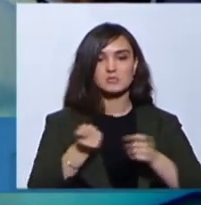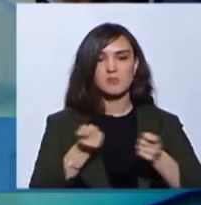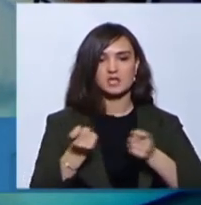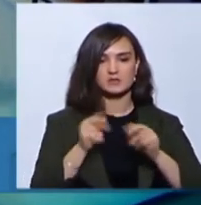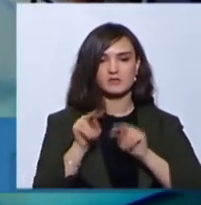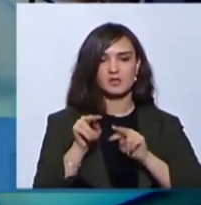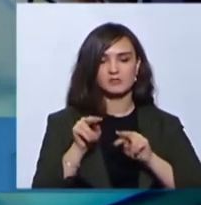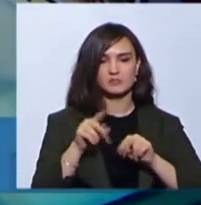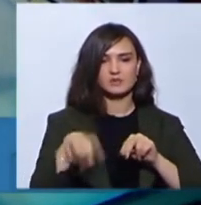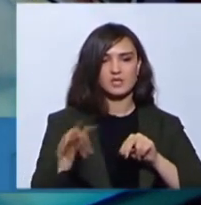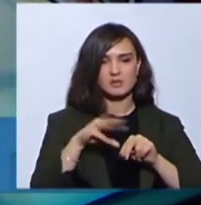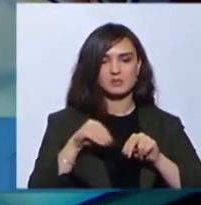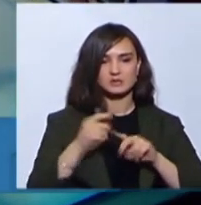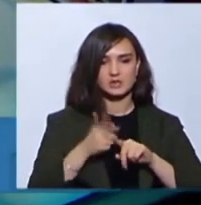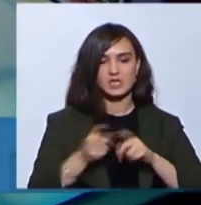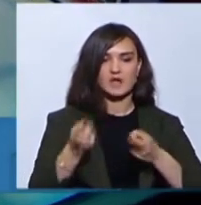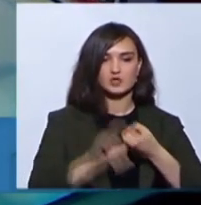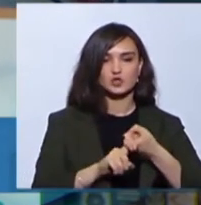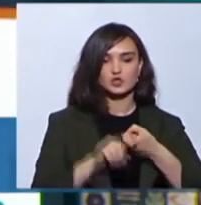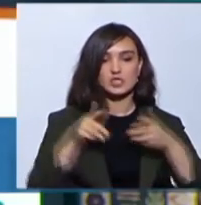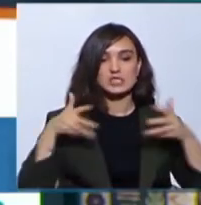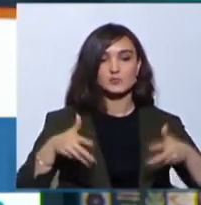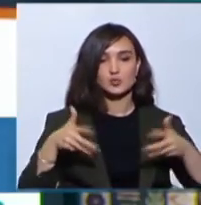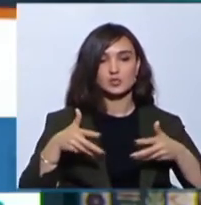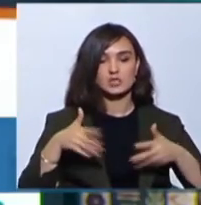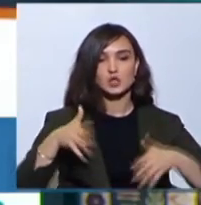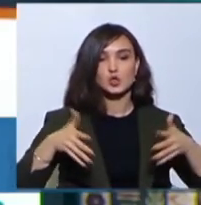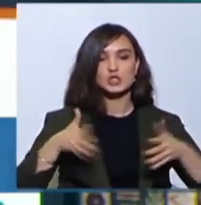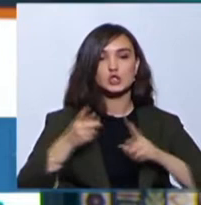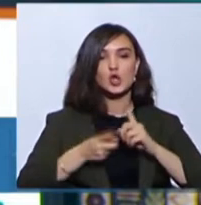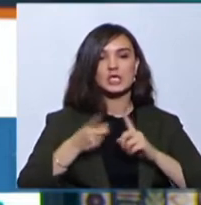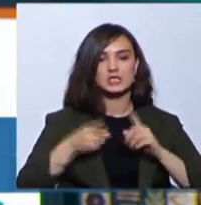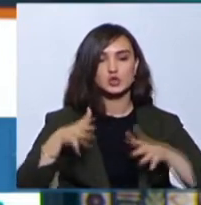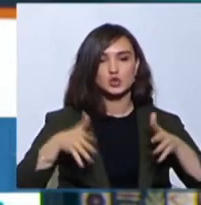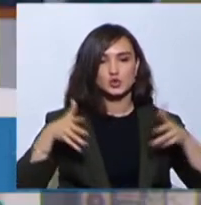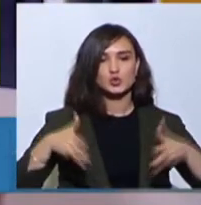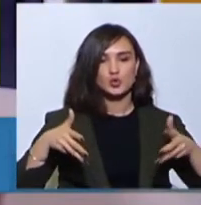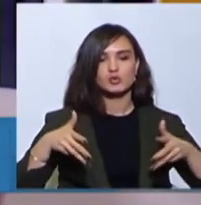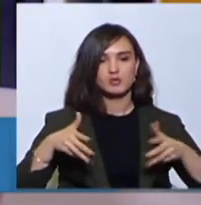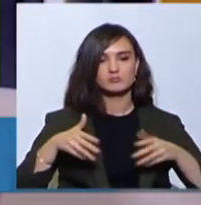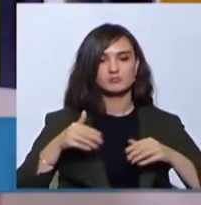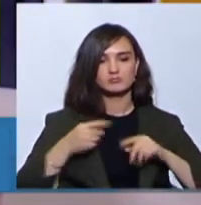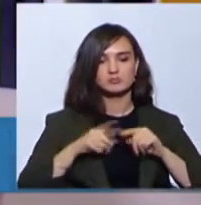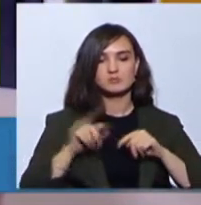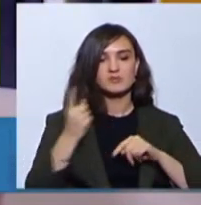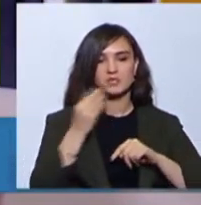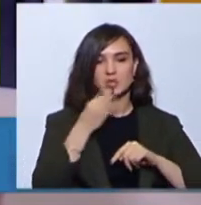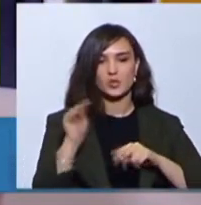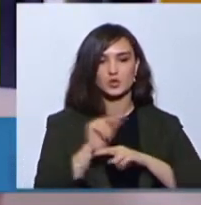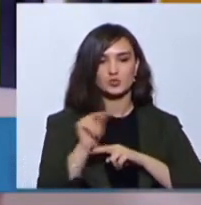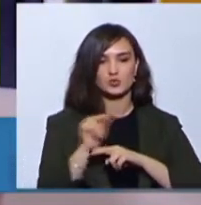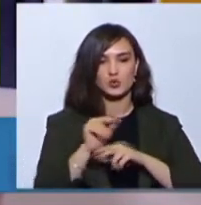თქმა უნდა, რამდენადაც ეს ყველაფერი ძალიან კავშირში არის სიმსუქნესთან, წონის კორექცია, ეს არის პირველი და საუკეთესო მკურნალობა